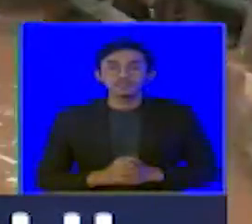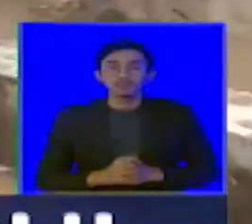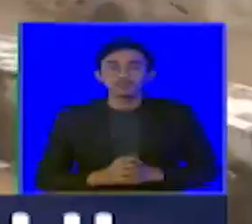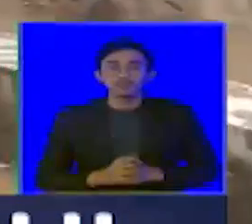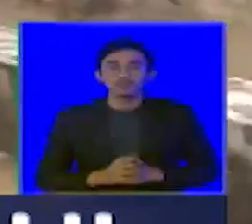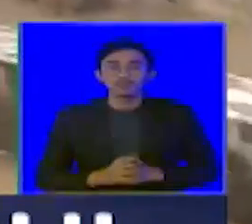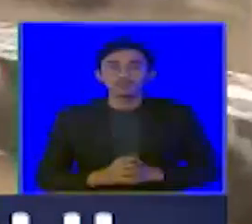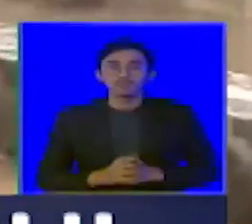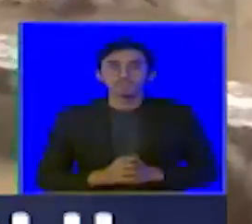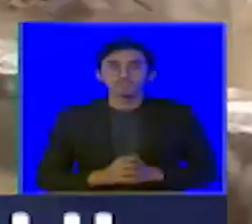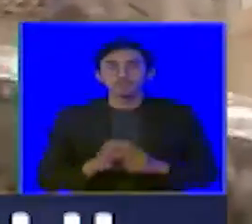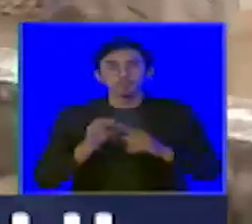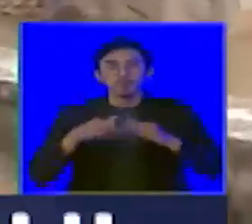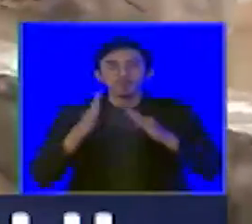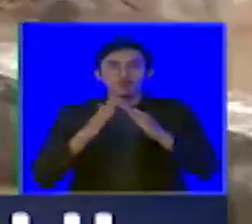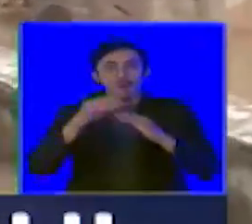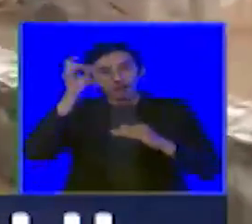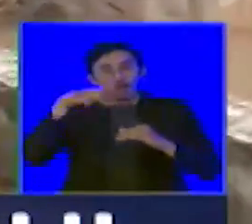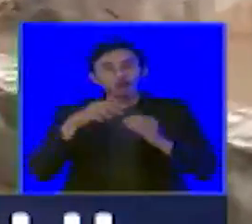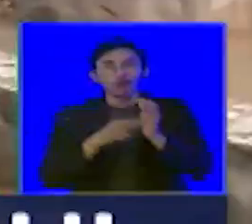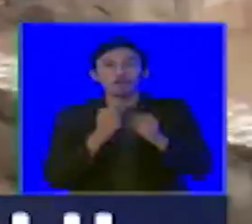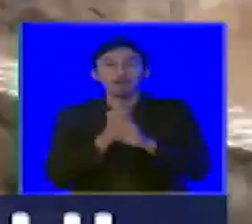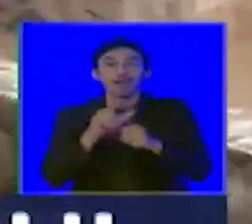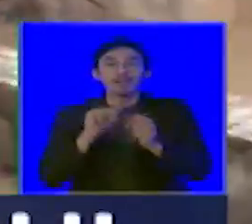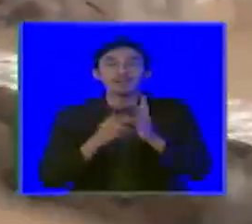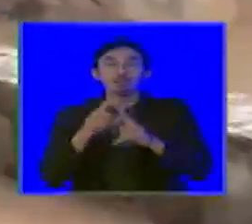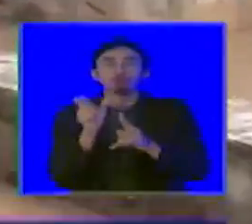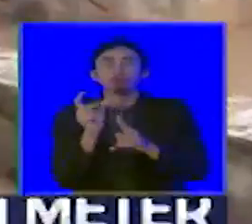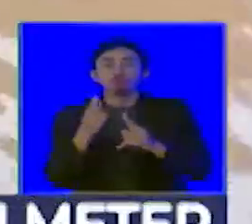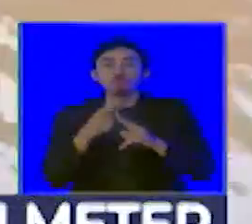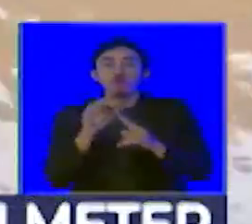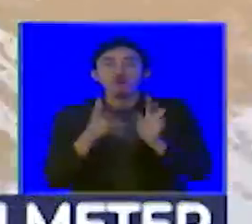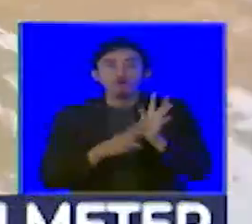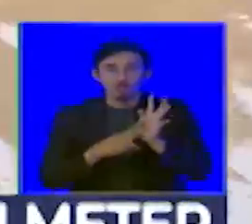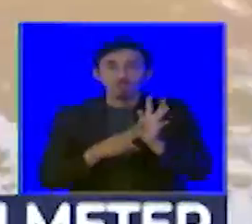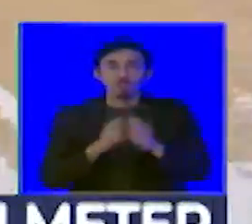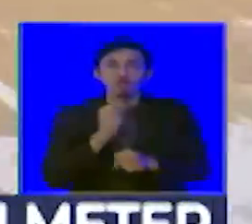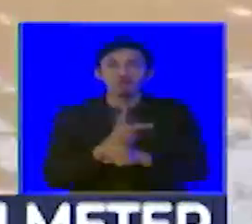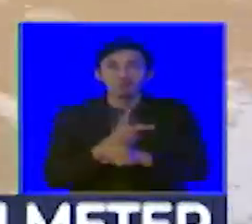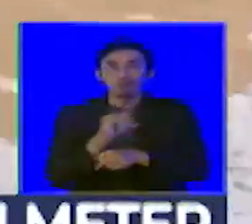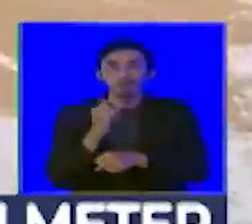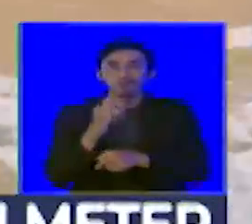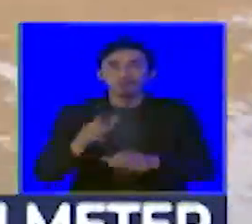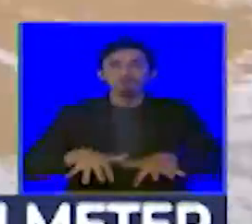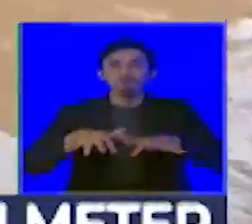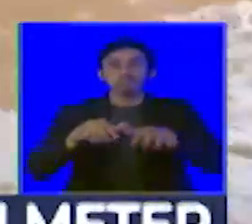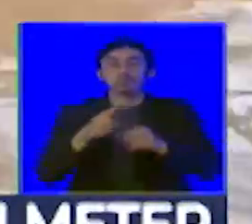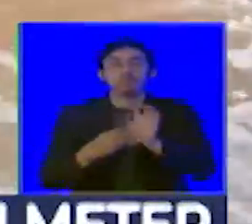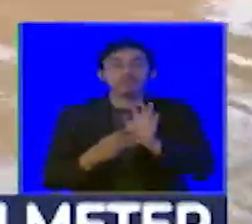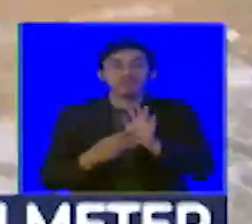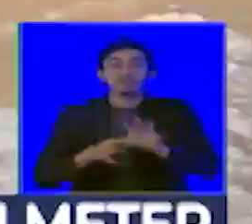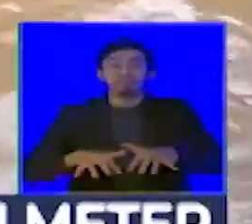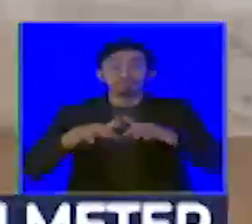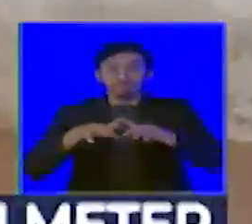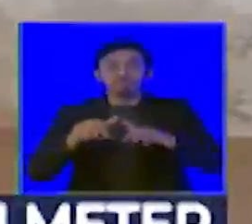Belasan rumah di Dusun Nglindur Kulon, Kecamatan Giri Subo, Gunung Kidul, Yogyakarta, terendam banjir setinggi 1 meter.